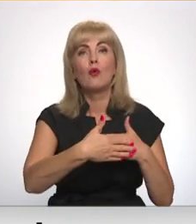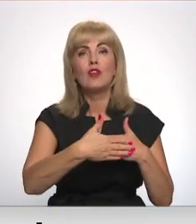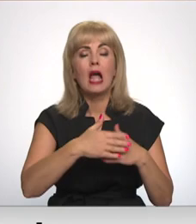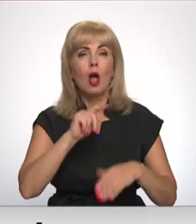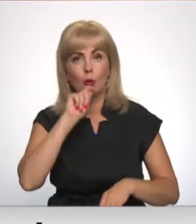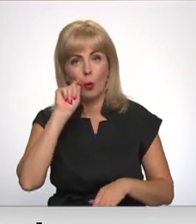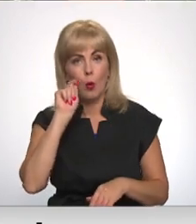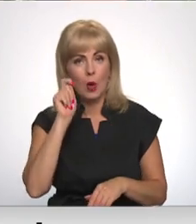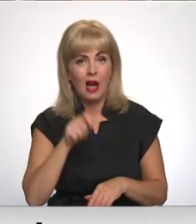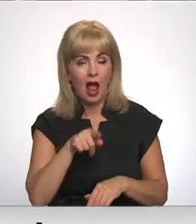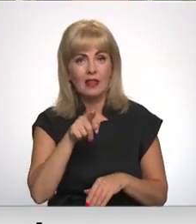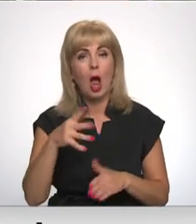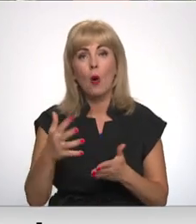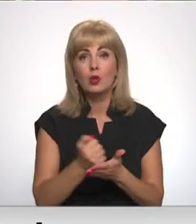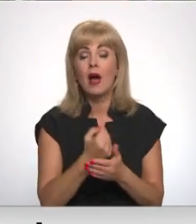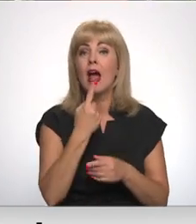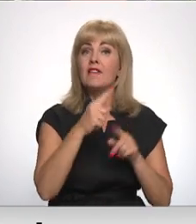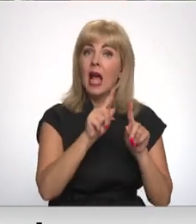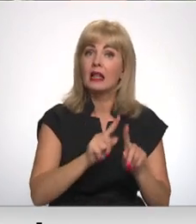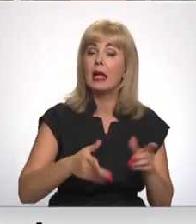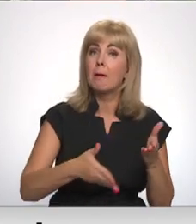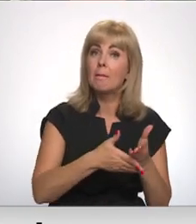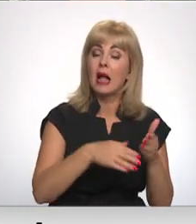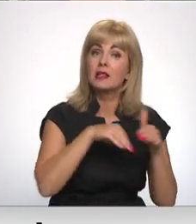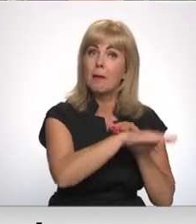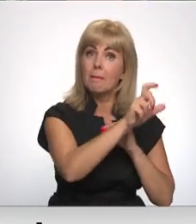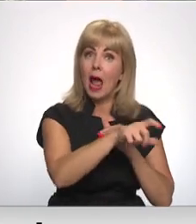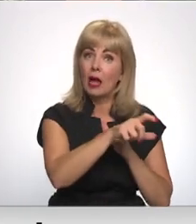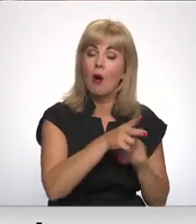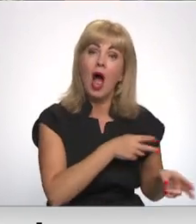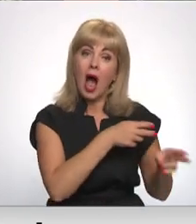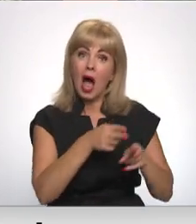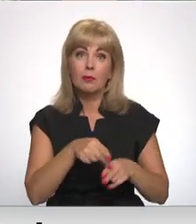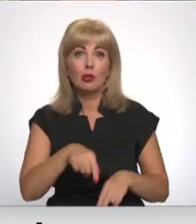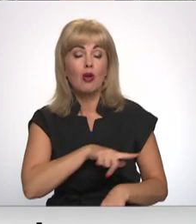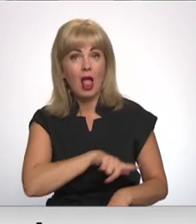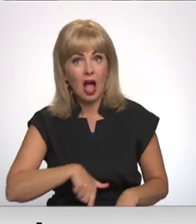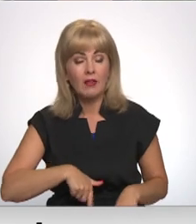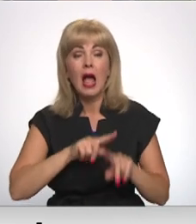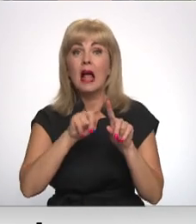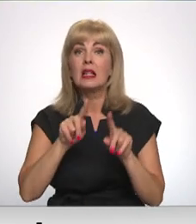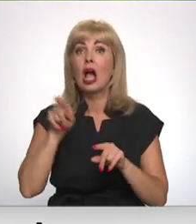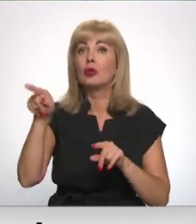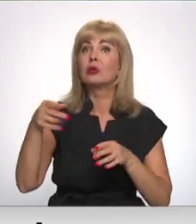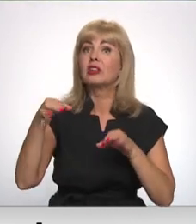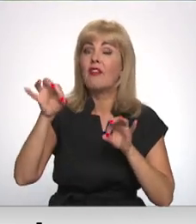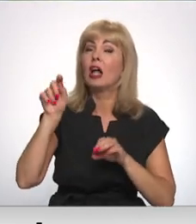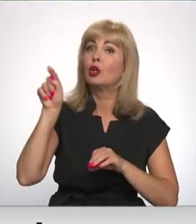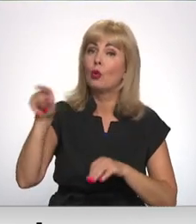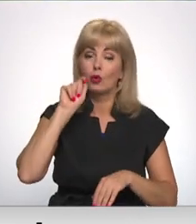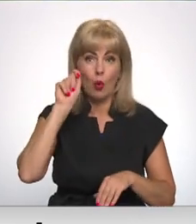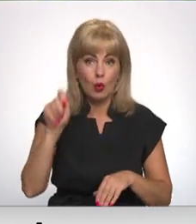uzvarai. Viena lieta ir palīdzēt bēgļiem, kuri atbraukuši uz Latviju, bet lietas būtība jau ir tur, Ukrainā. RTV